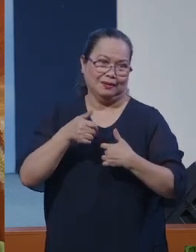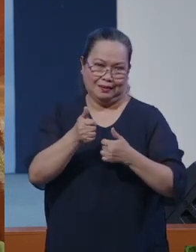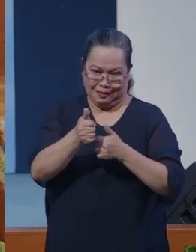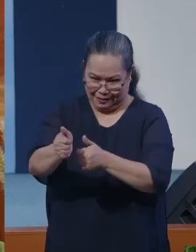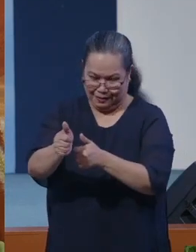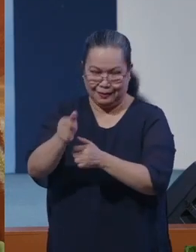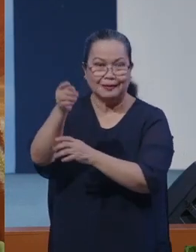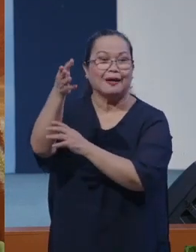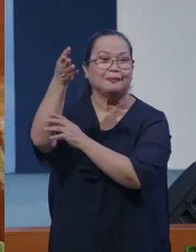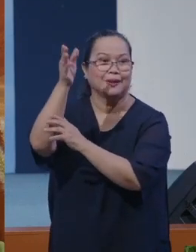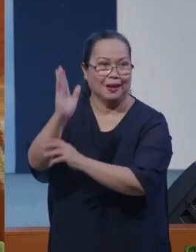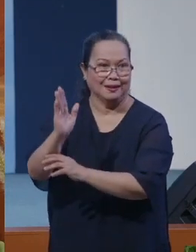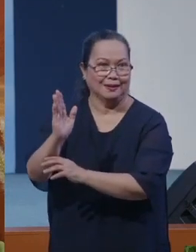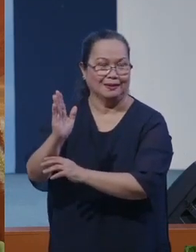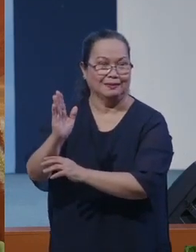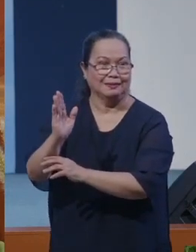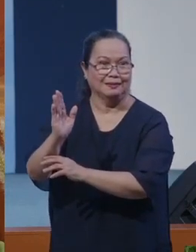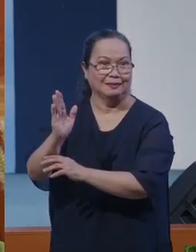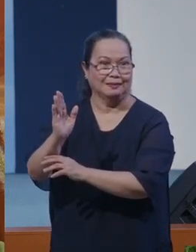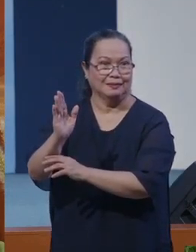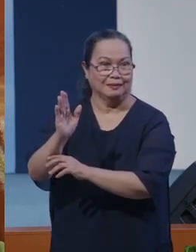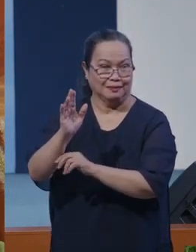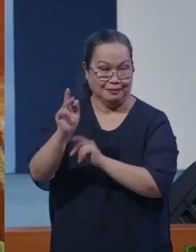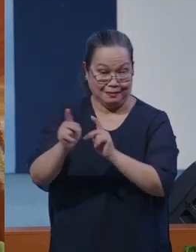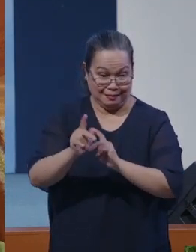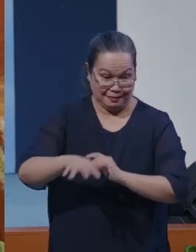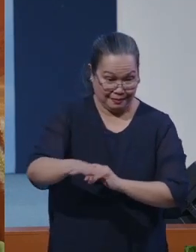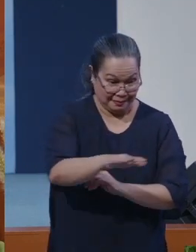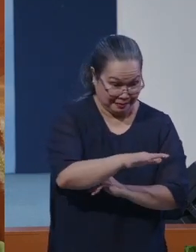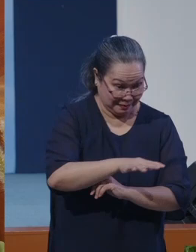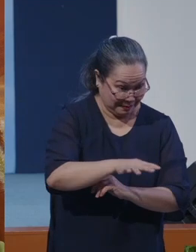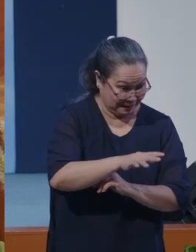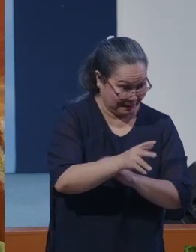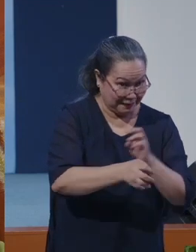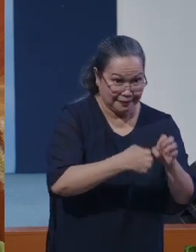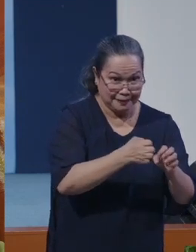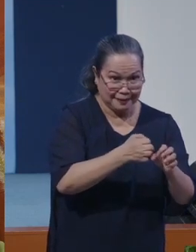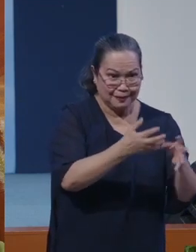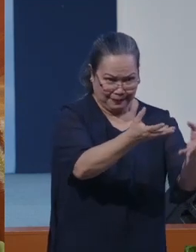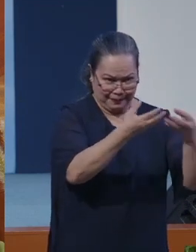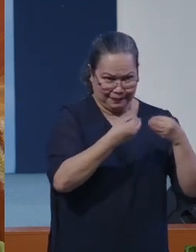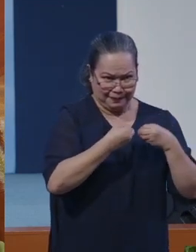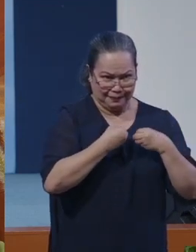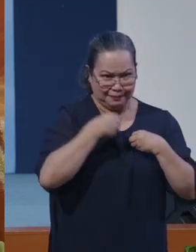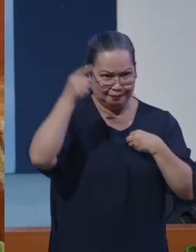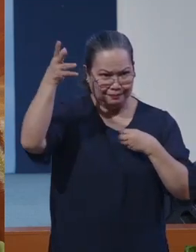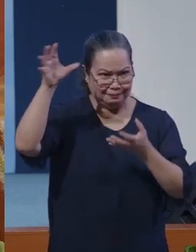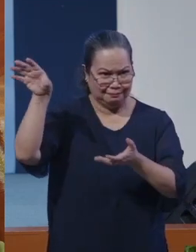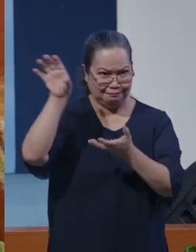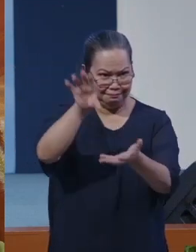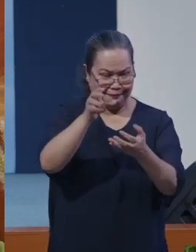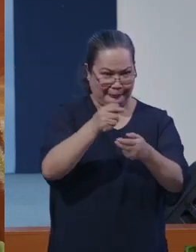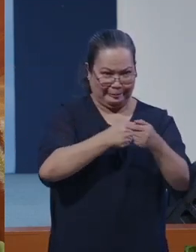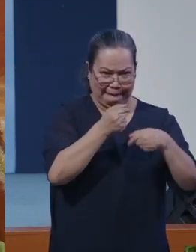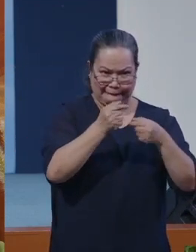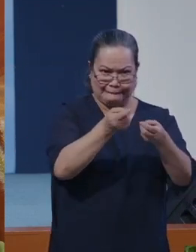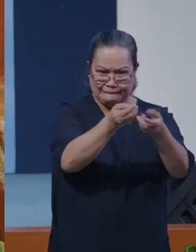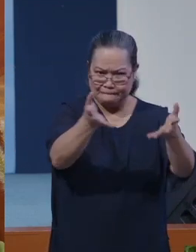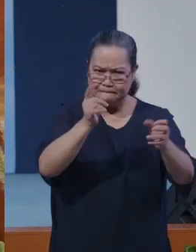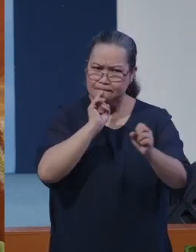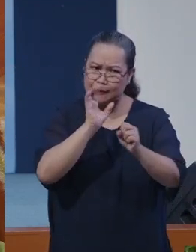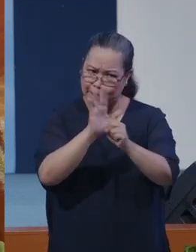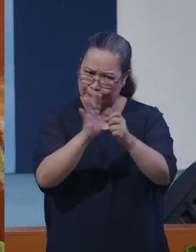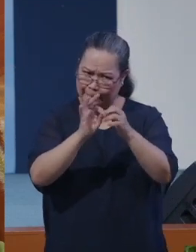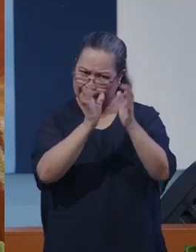nasa lupa, ibibigay din ng Diyos sa akin yan. I will be generous. Yun po ang implikasyon